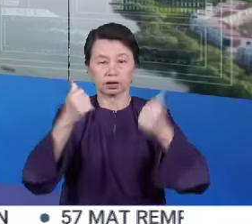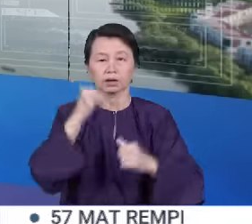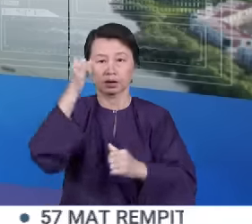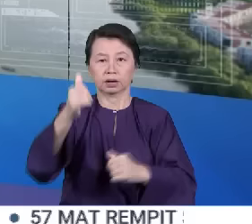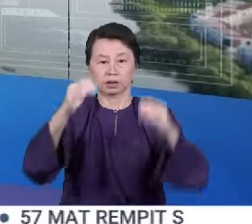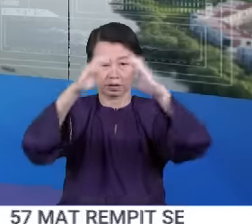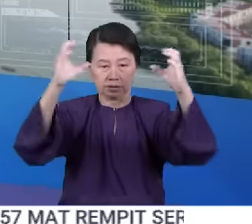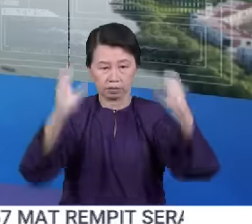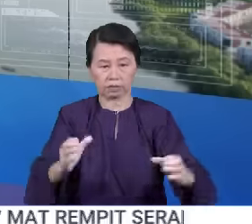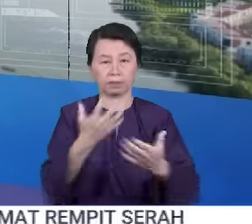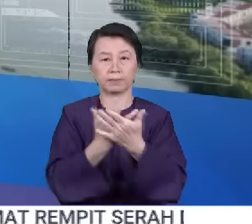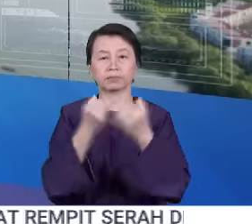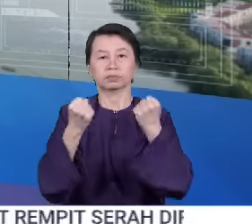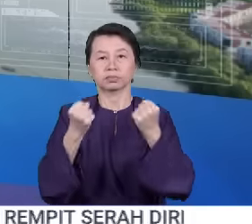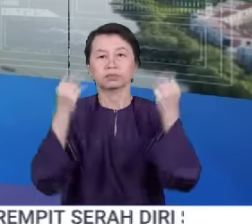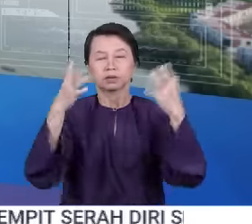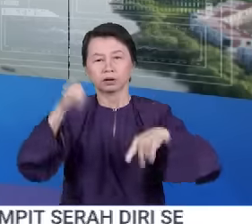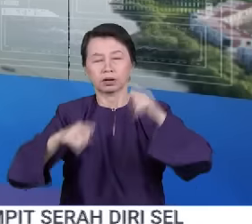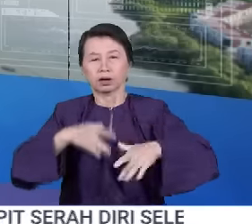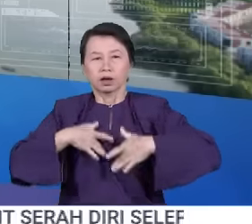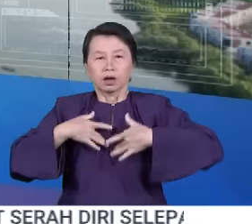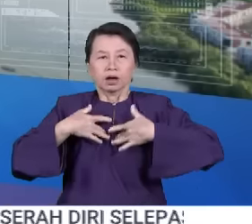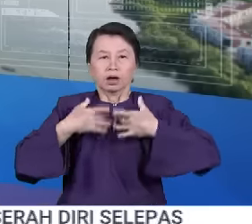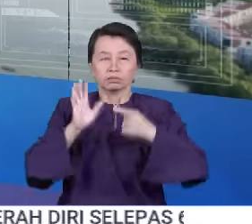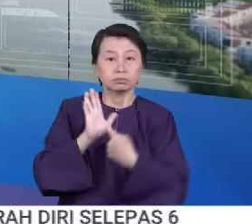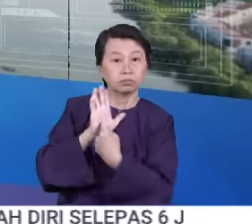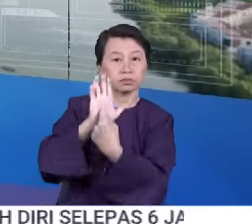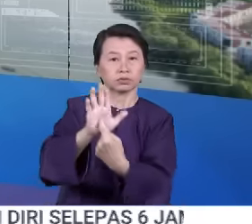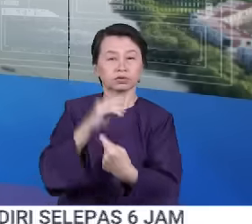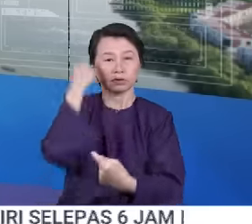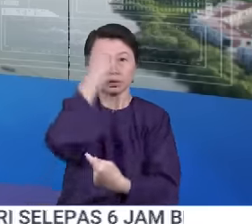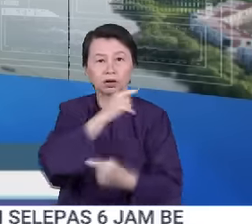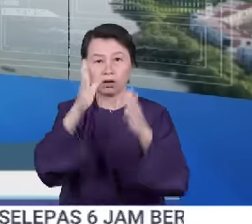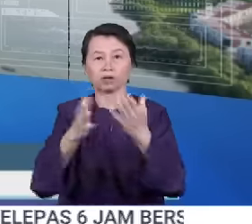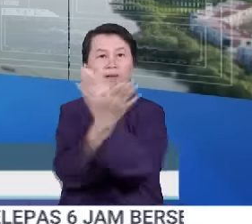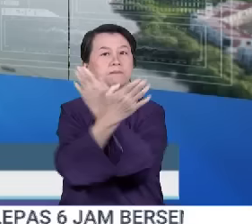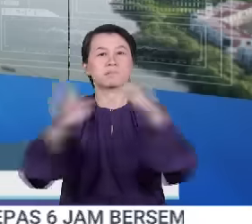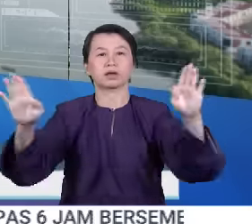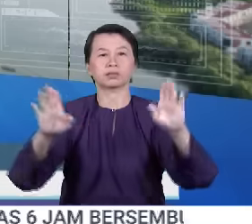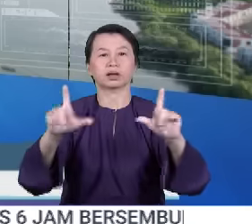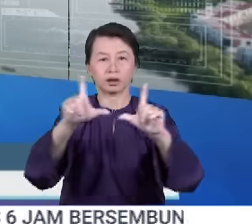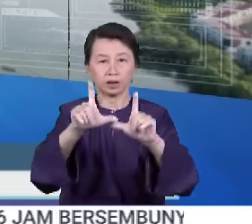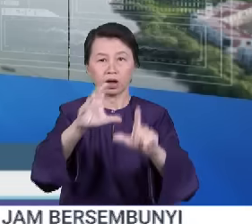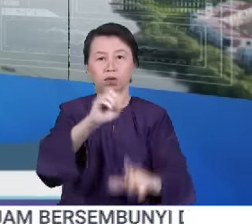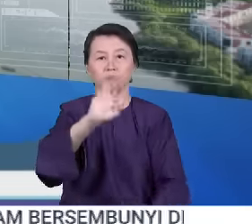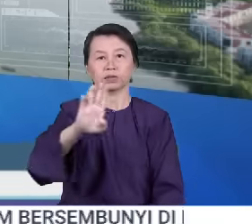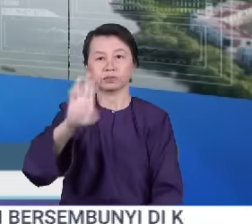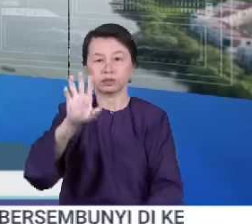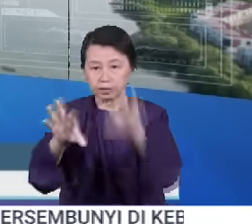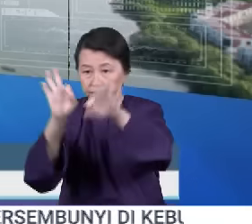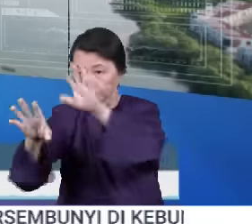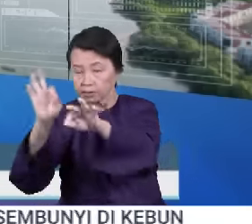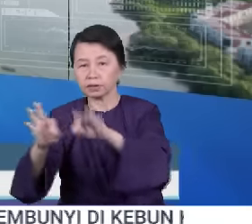penjara Kota Kinabalu, pelbagai perasaan dan emosi terpancar dari wajah orang bebas berlesen OBB terpilih kali